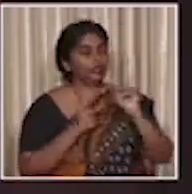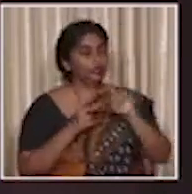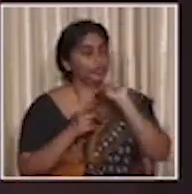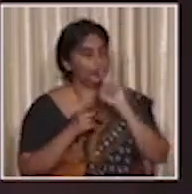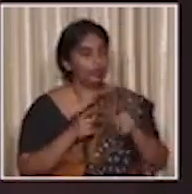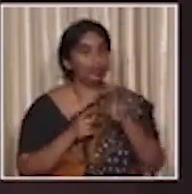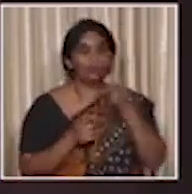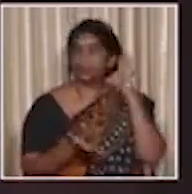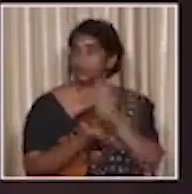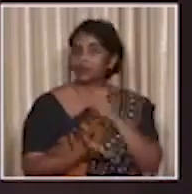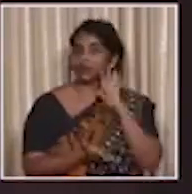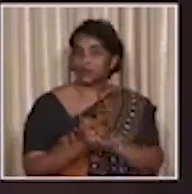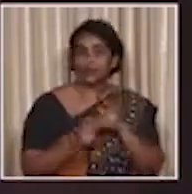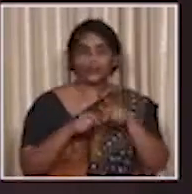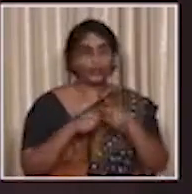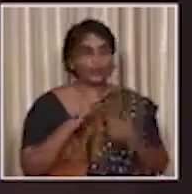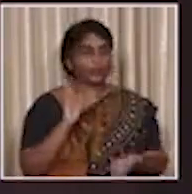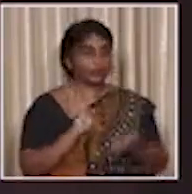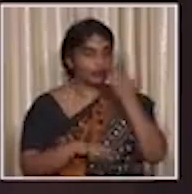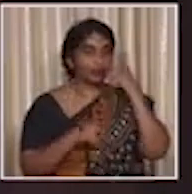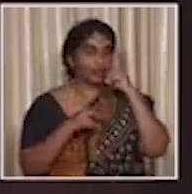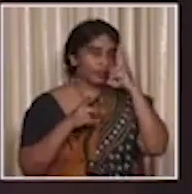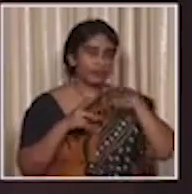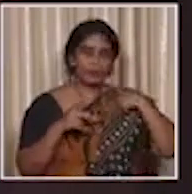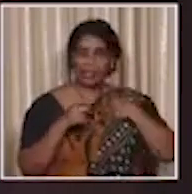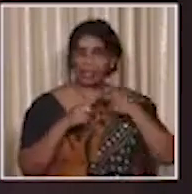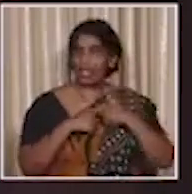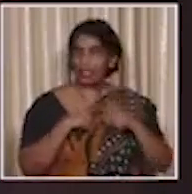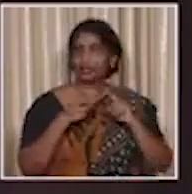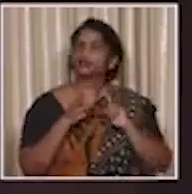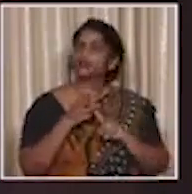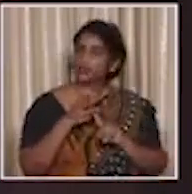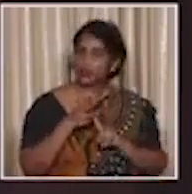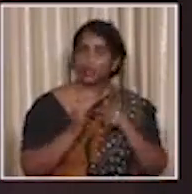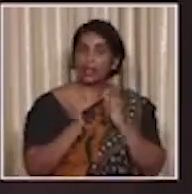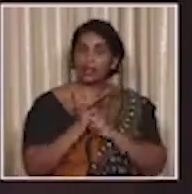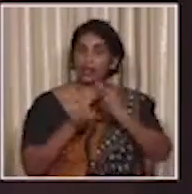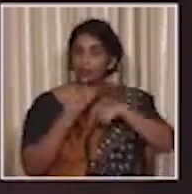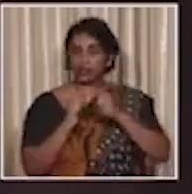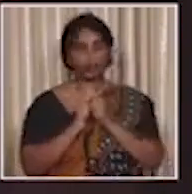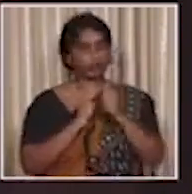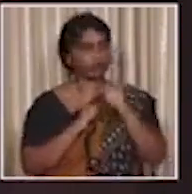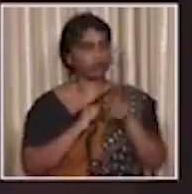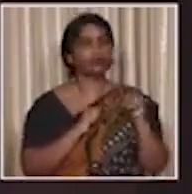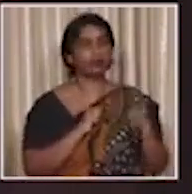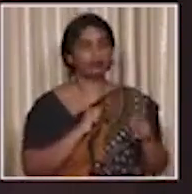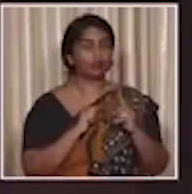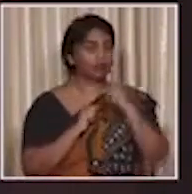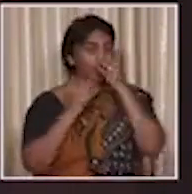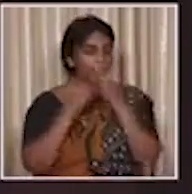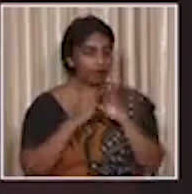කියද්දි මුදල් අච්චු ගහලා උද්දමනේ කියලා දාපු එක ප්‍රධාන එක හේතුවක් ඒ වගේම ණය ප්‍රතිවිවගත කිරීම සඳහා